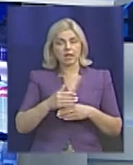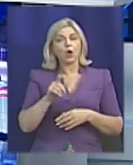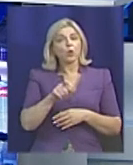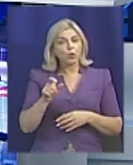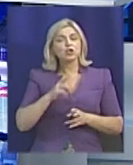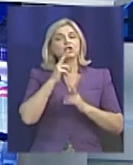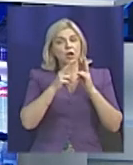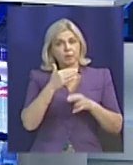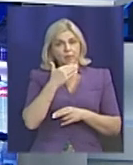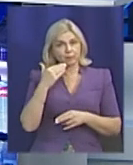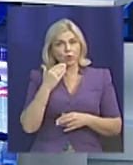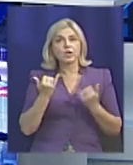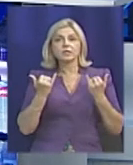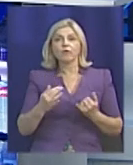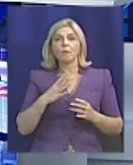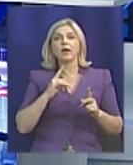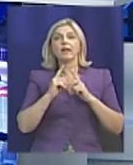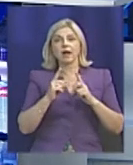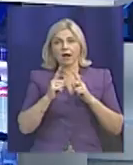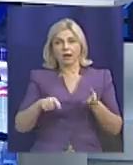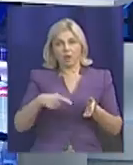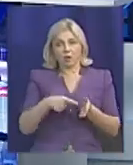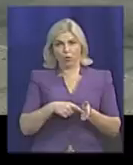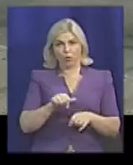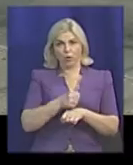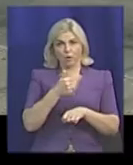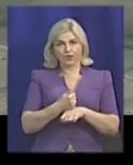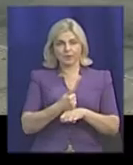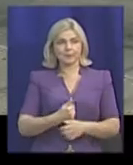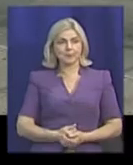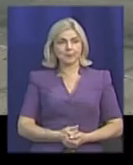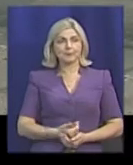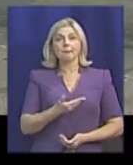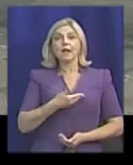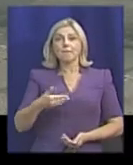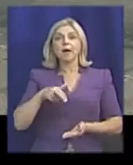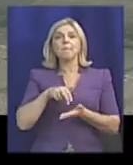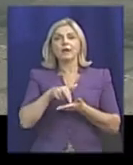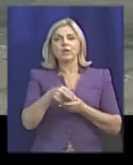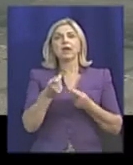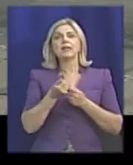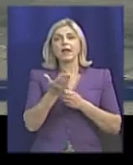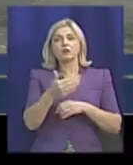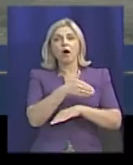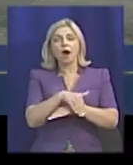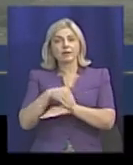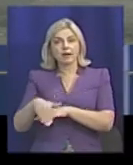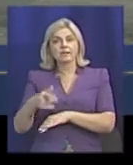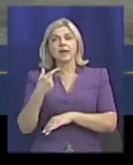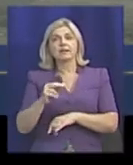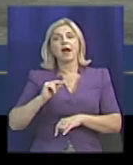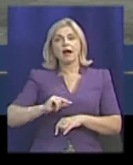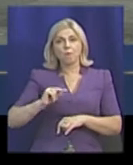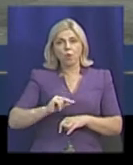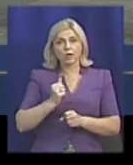і на апаратній нараді у Миколаївського міського голови. Ми пройшли за кількома адресами, де роботи з